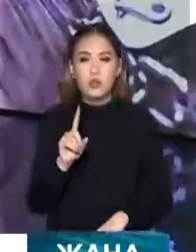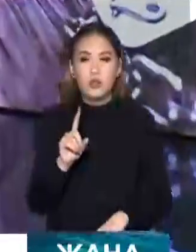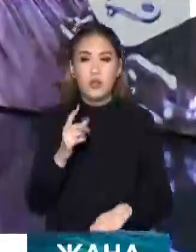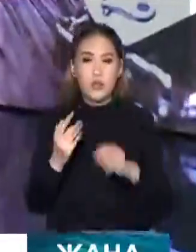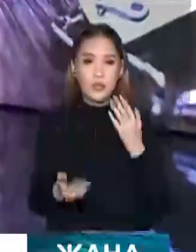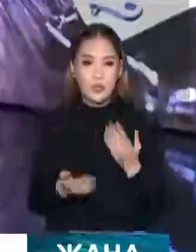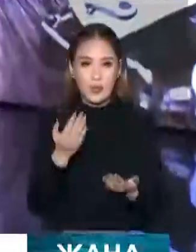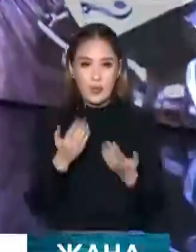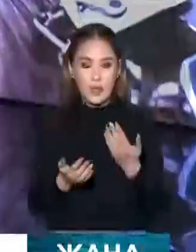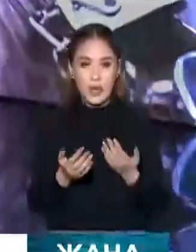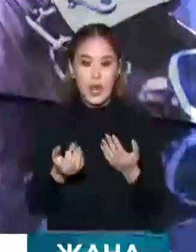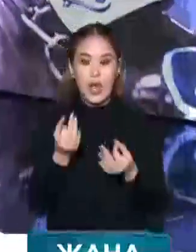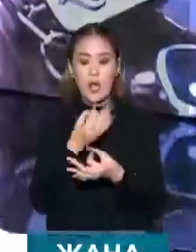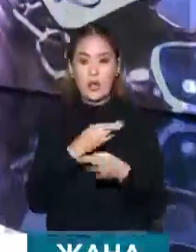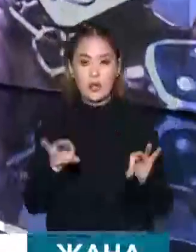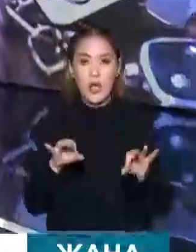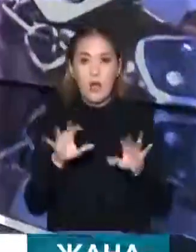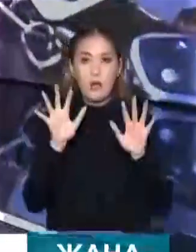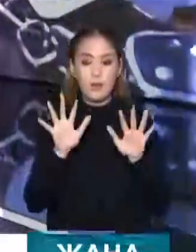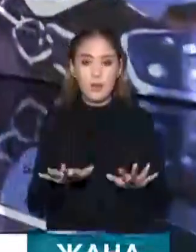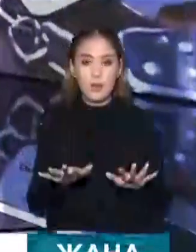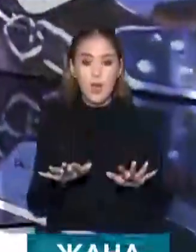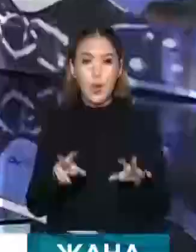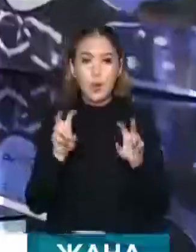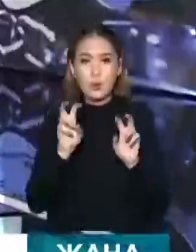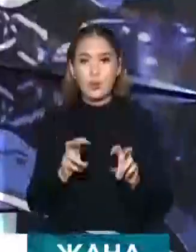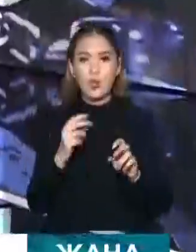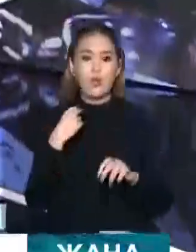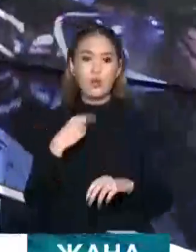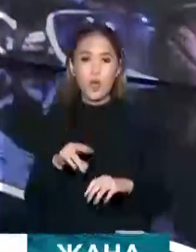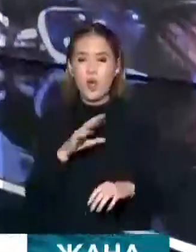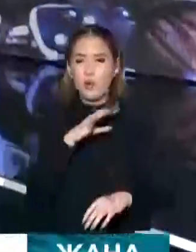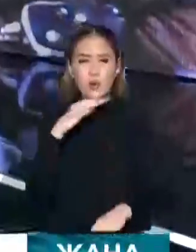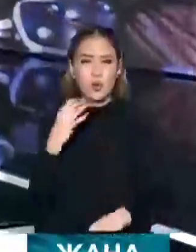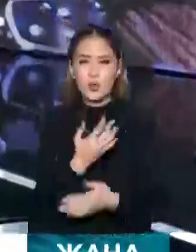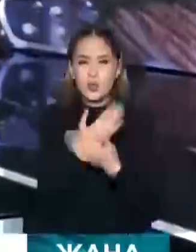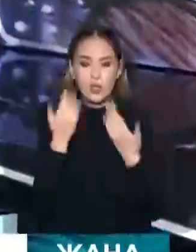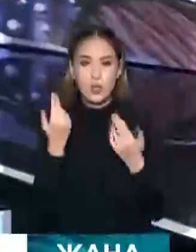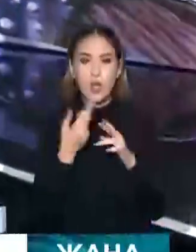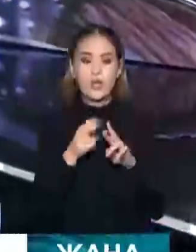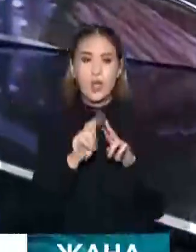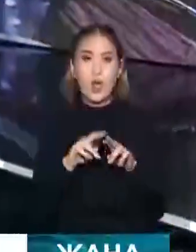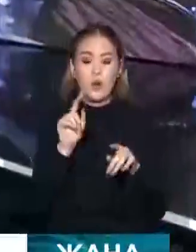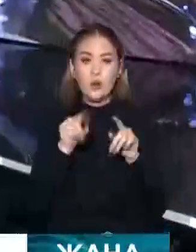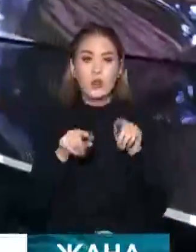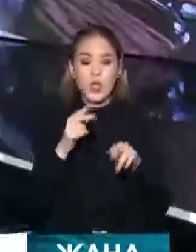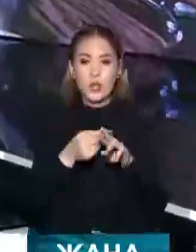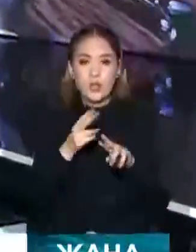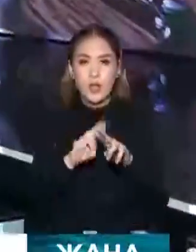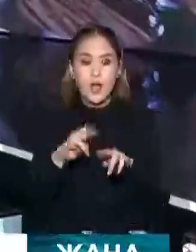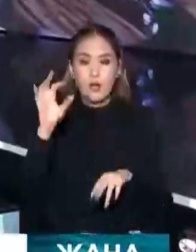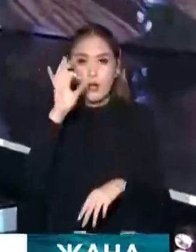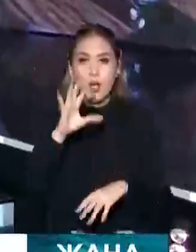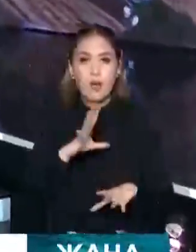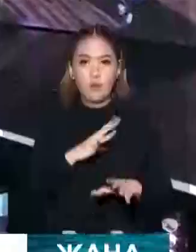Егер бас бостандығынан айыру мекемесінде отырған адамдар болса, олардың саны көп емес. Иә? Олар бас бостандығынан айыру